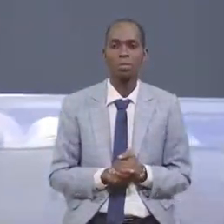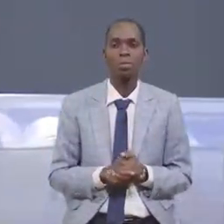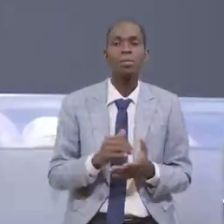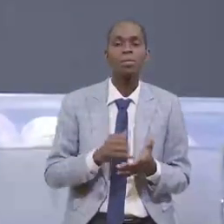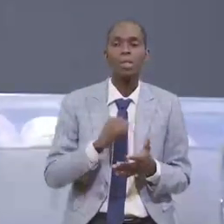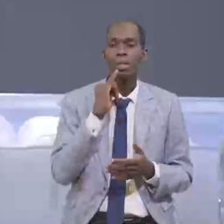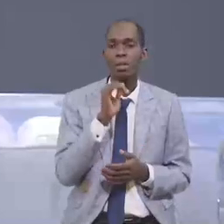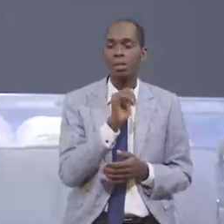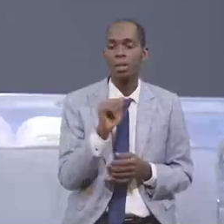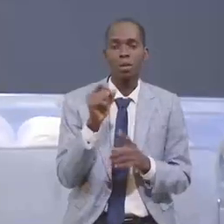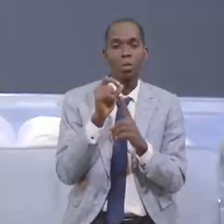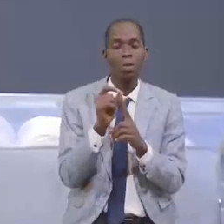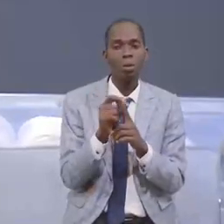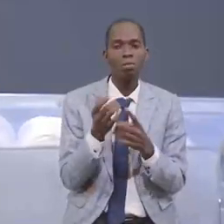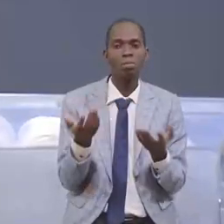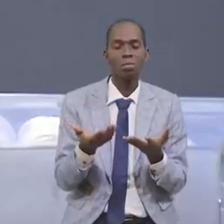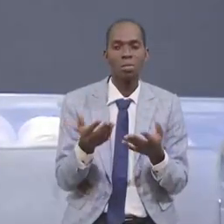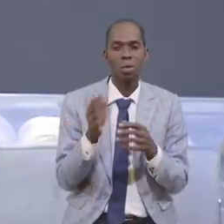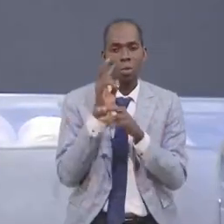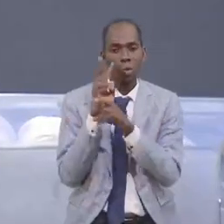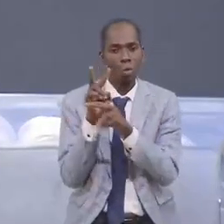C'est le mot veiller.